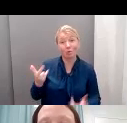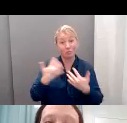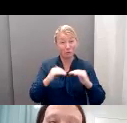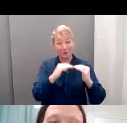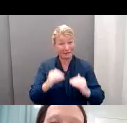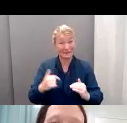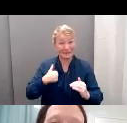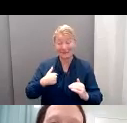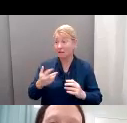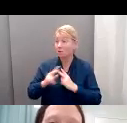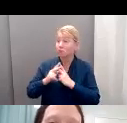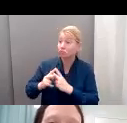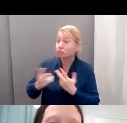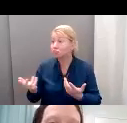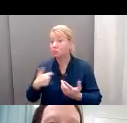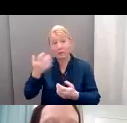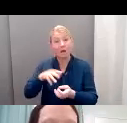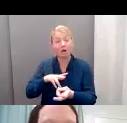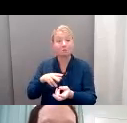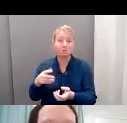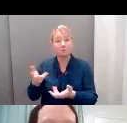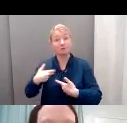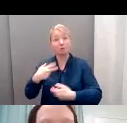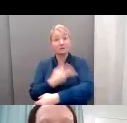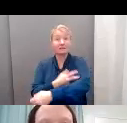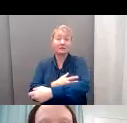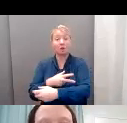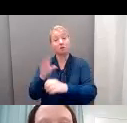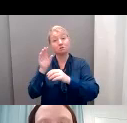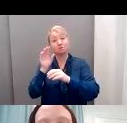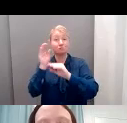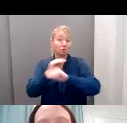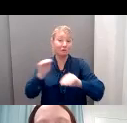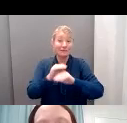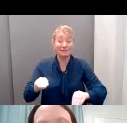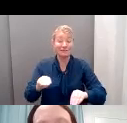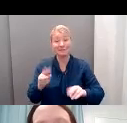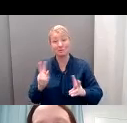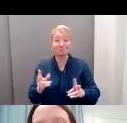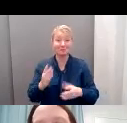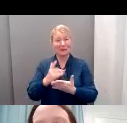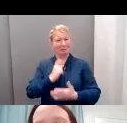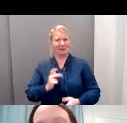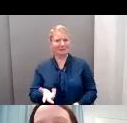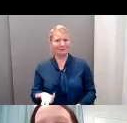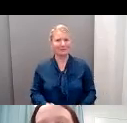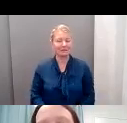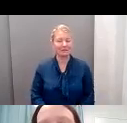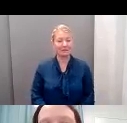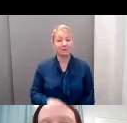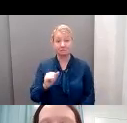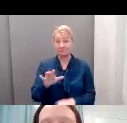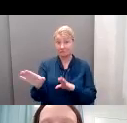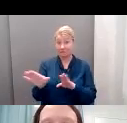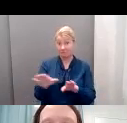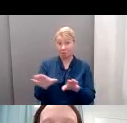berättas om i sexualundervisningen i skolan. Och hos vården kan avsexualiseringen leda till att